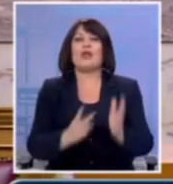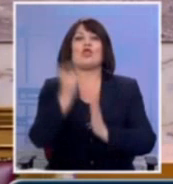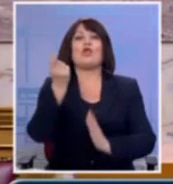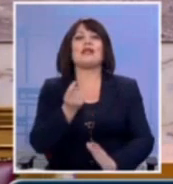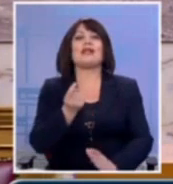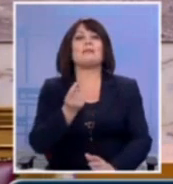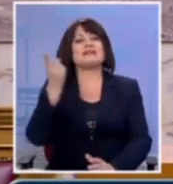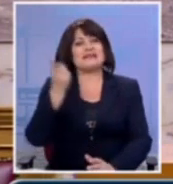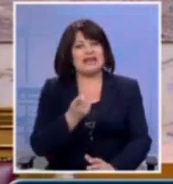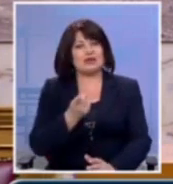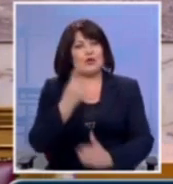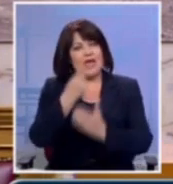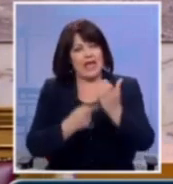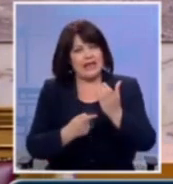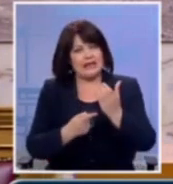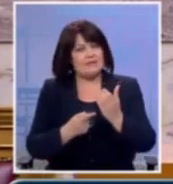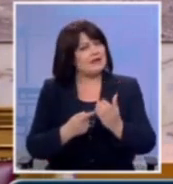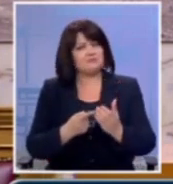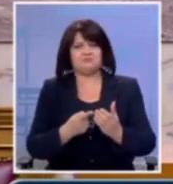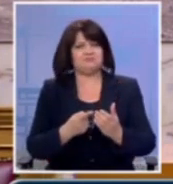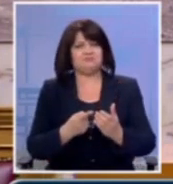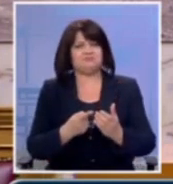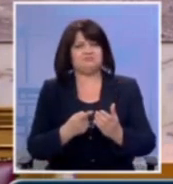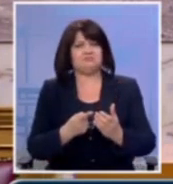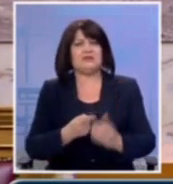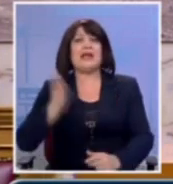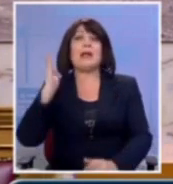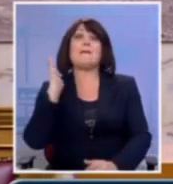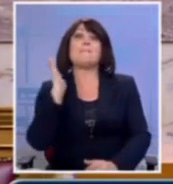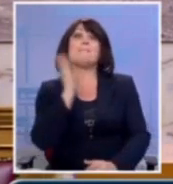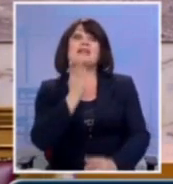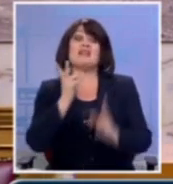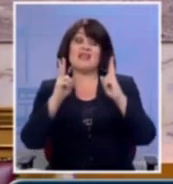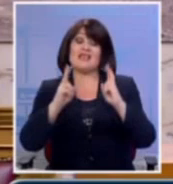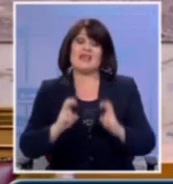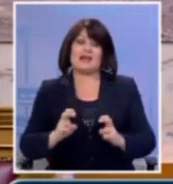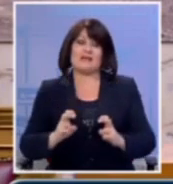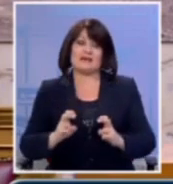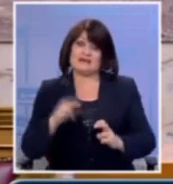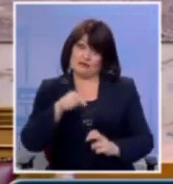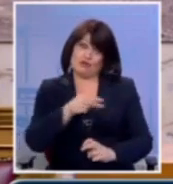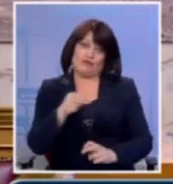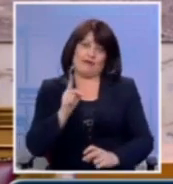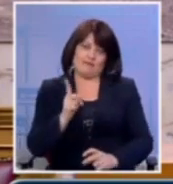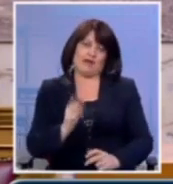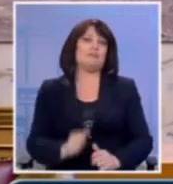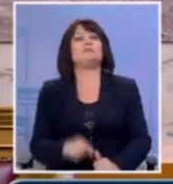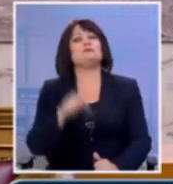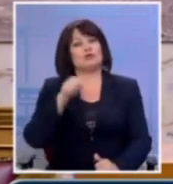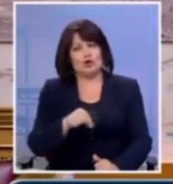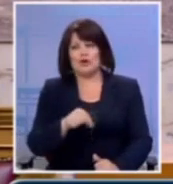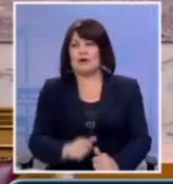12,5% έλλειμμα έχω την αίσθηση ότι αποτελεί αντικείμενο ποινικής διερεύνησης που είναι εν εξελίξη.